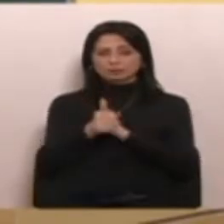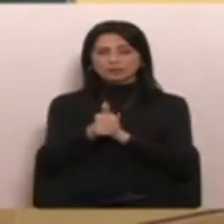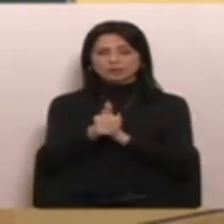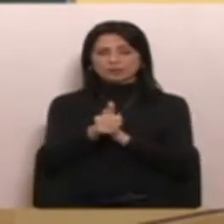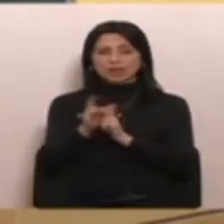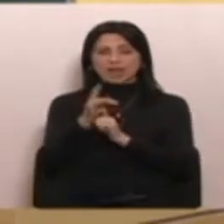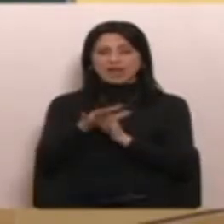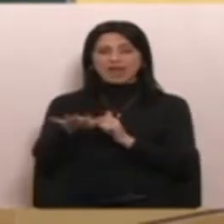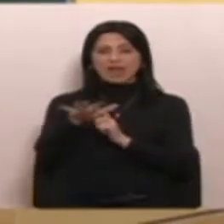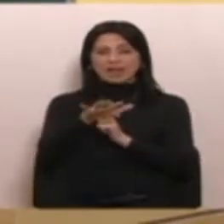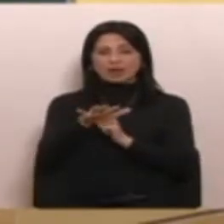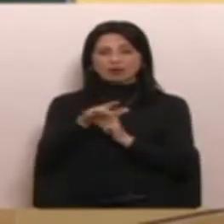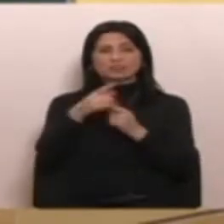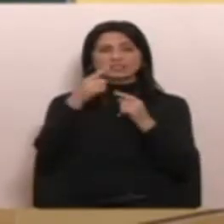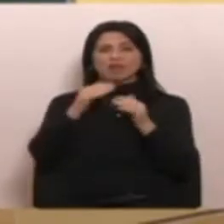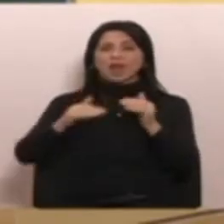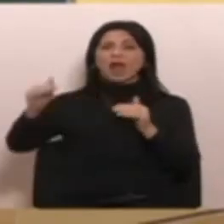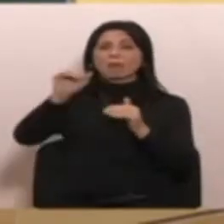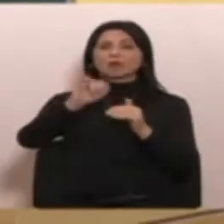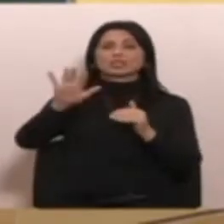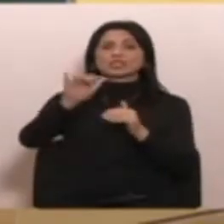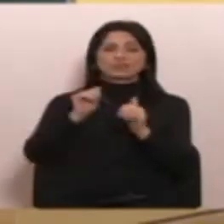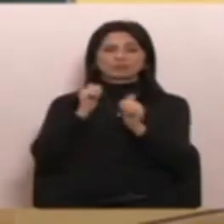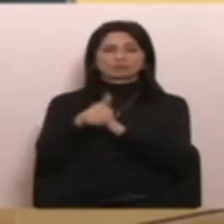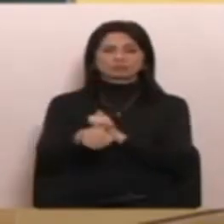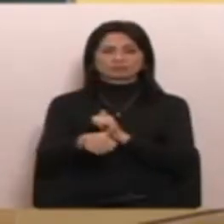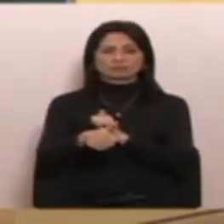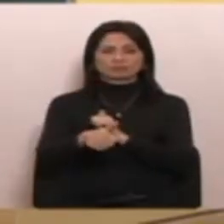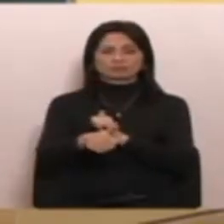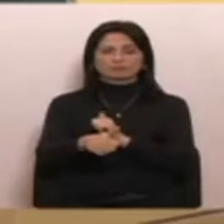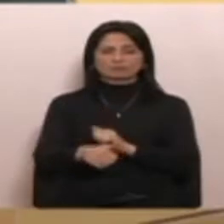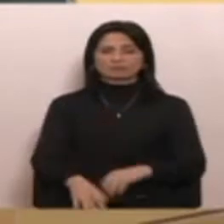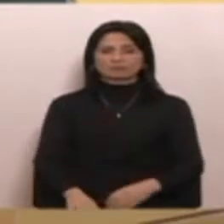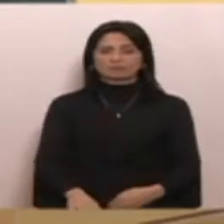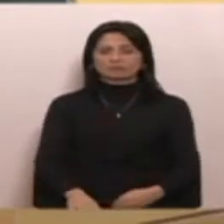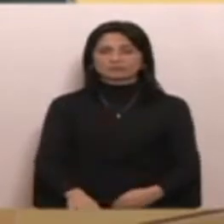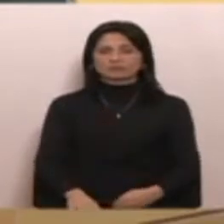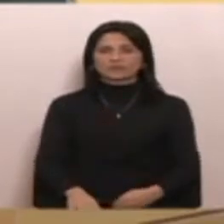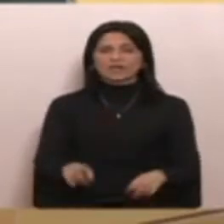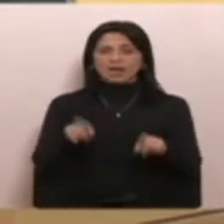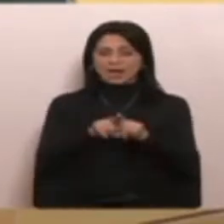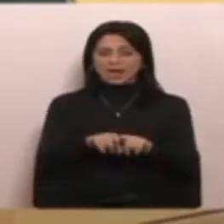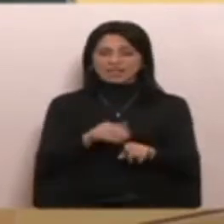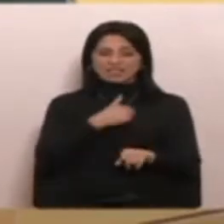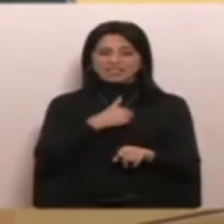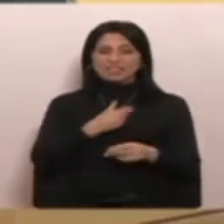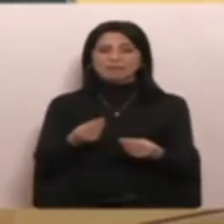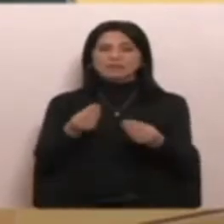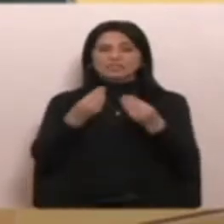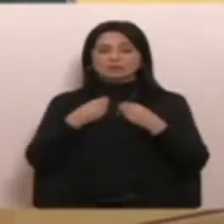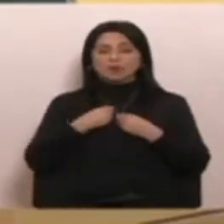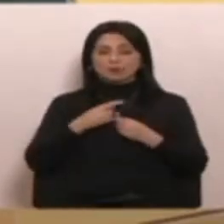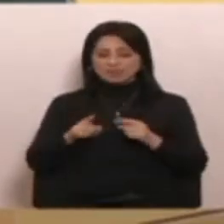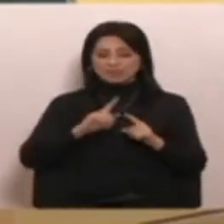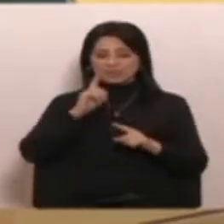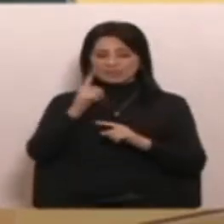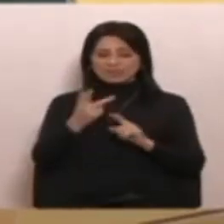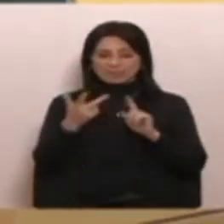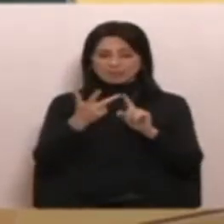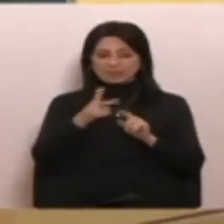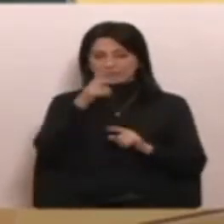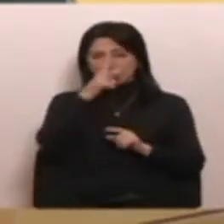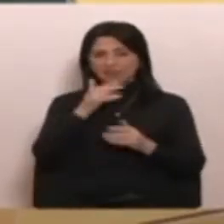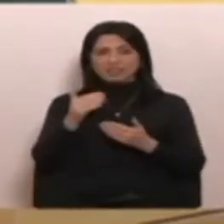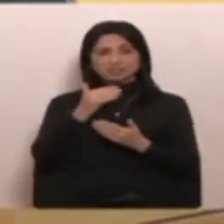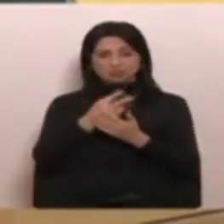რეგიონის ქვეყნებს, ასევე აღმოსავლეთ ევროპის მთელ რიგ ქვეყანას. ასევე იმედის მომცემია მიმდინარე წლის მესამე კვარტლის